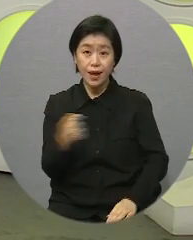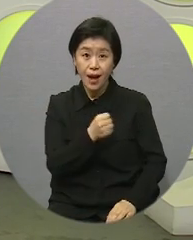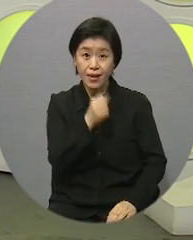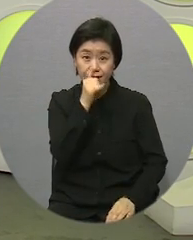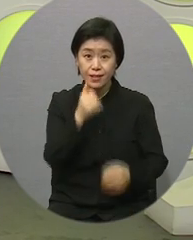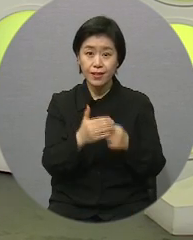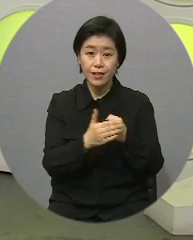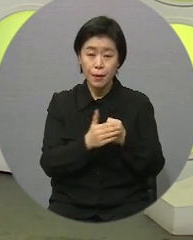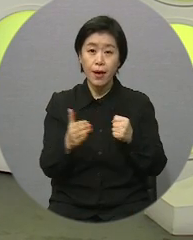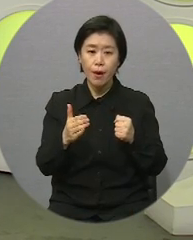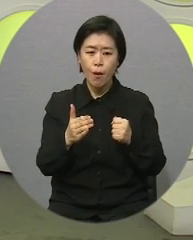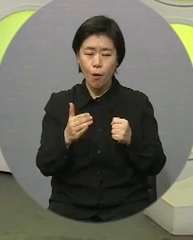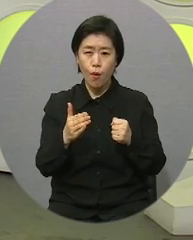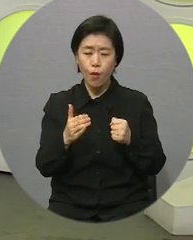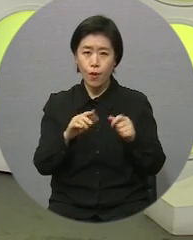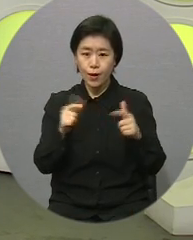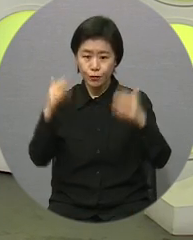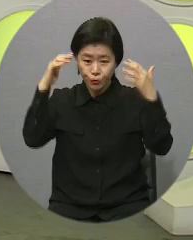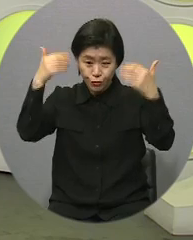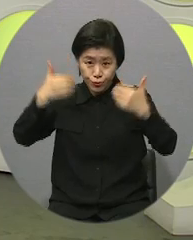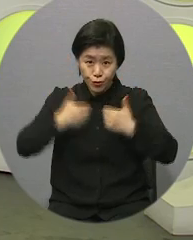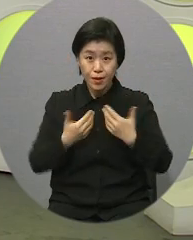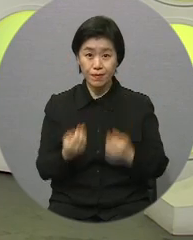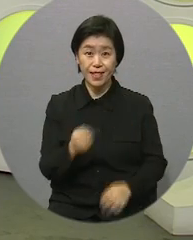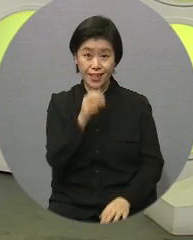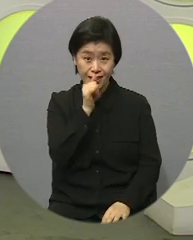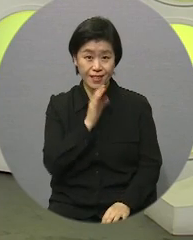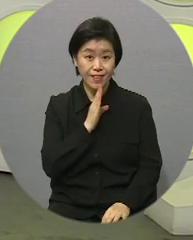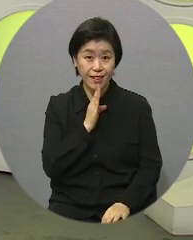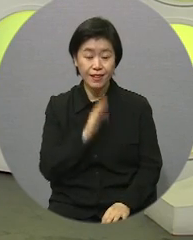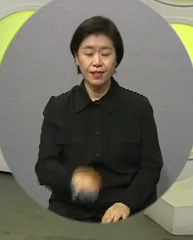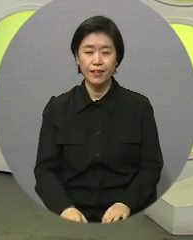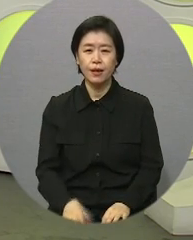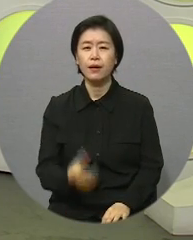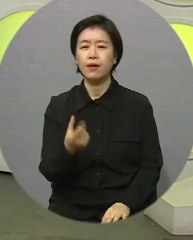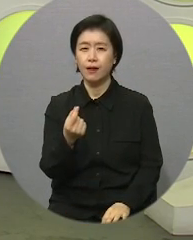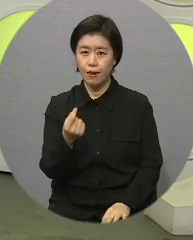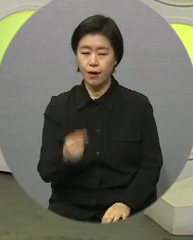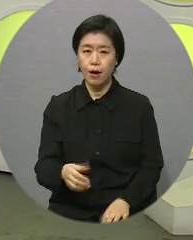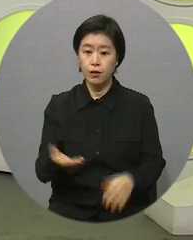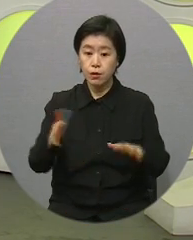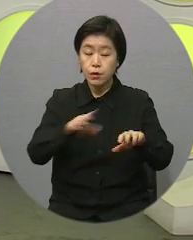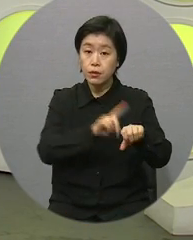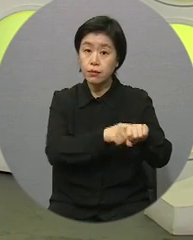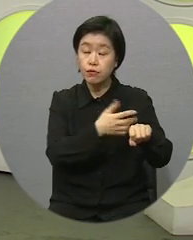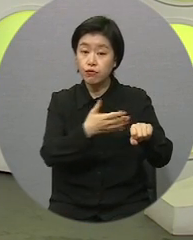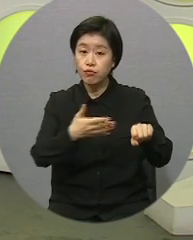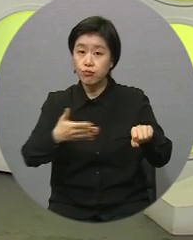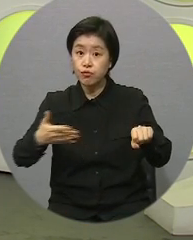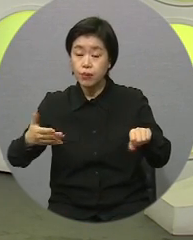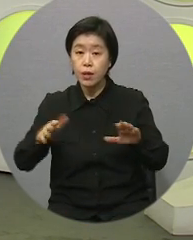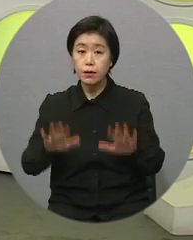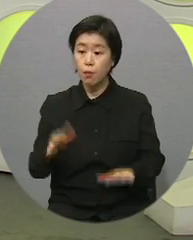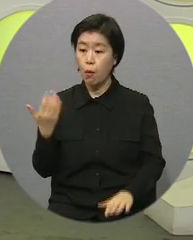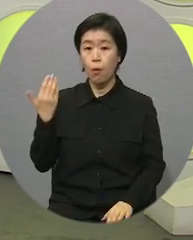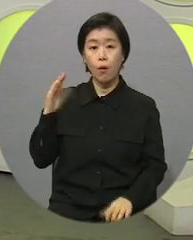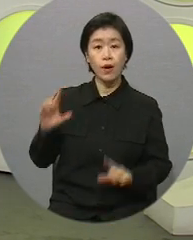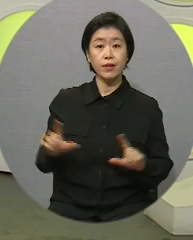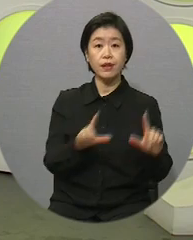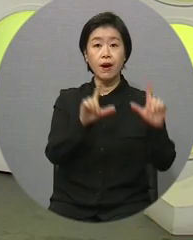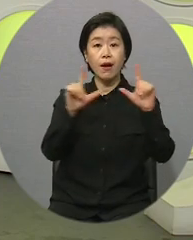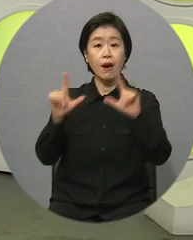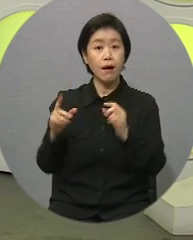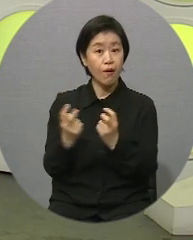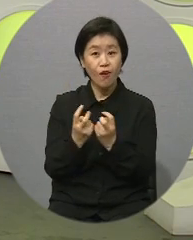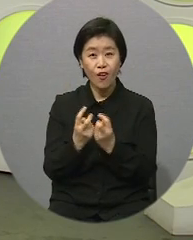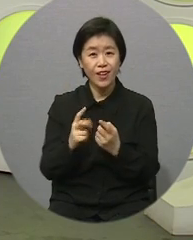주목을 받으셨아요 그런데 그 주먹을 많이 봤다가 이제 세월이 지난 지금은 요즘 근황은 어떻게